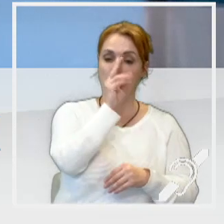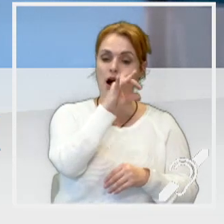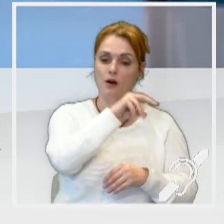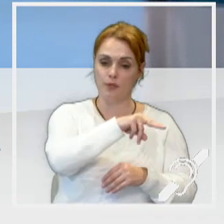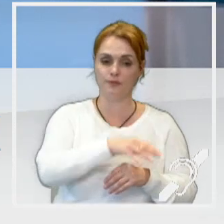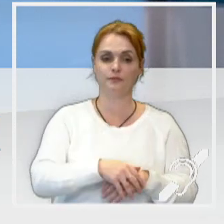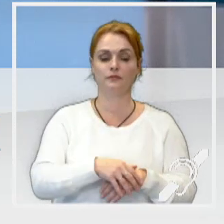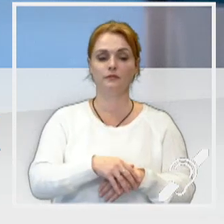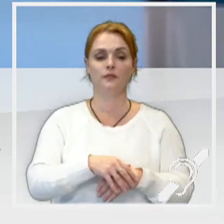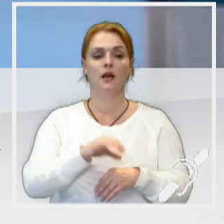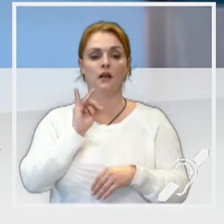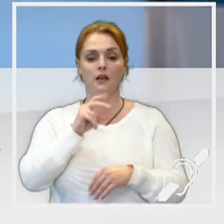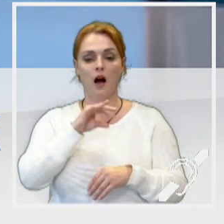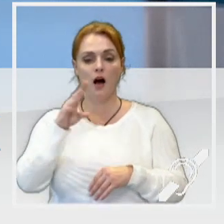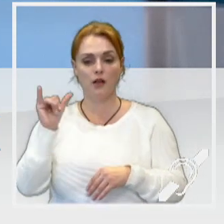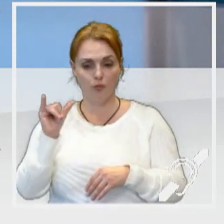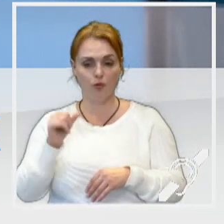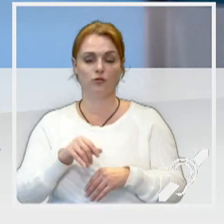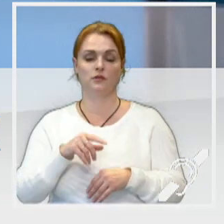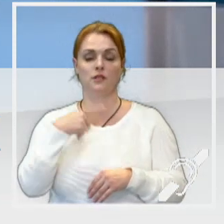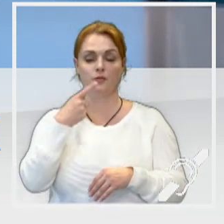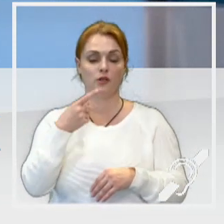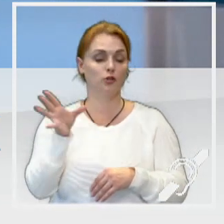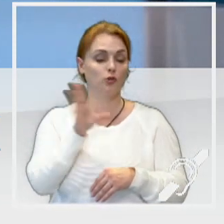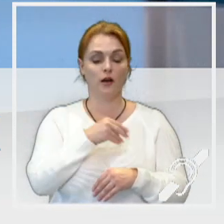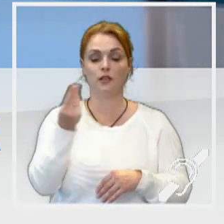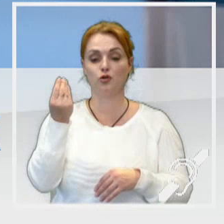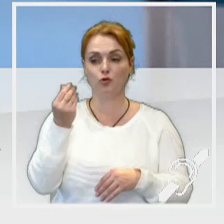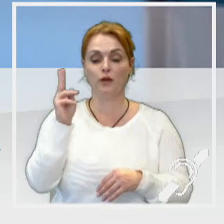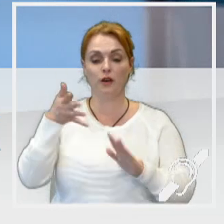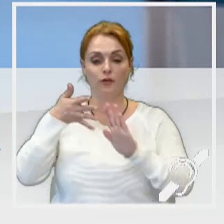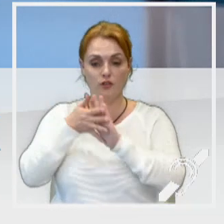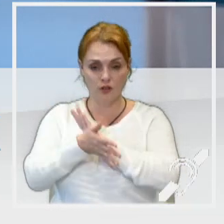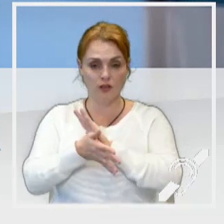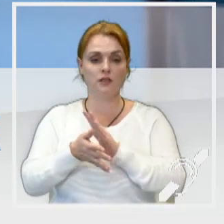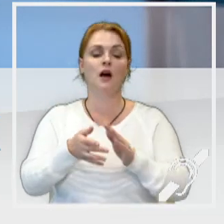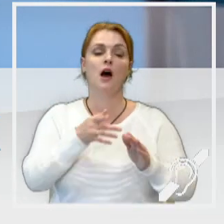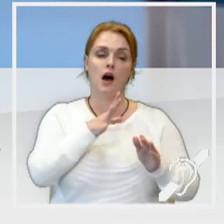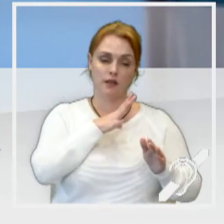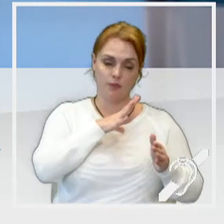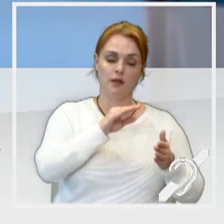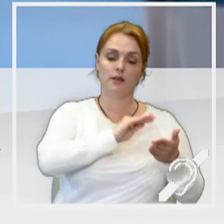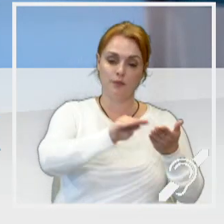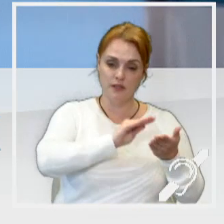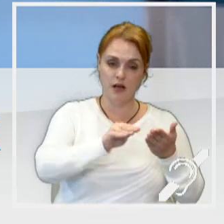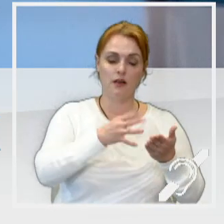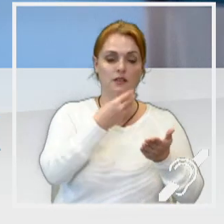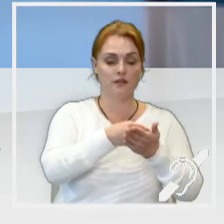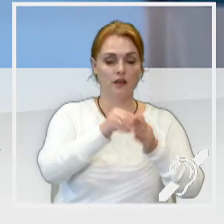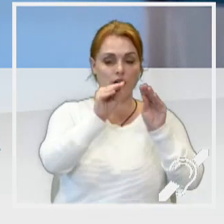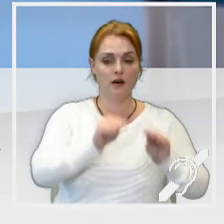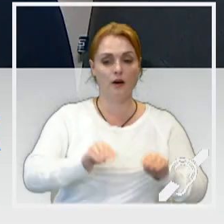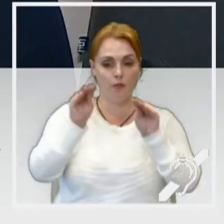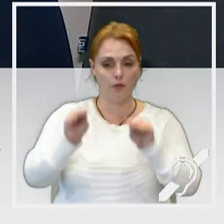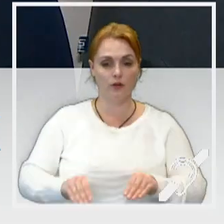socialist Adrian Albu susțin că sumele cheltuite se regăsesc în rapoartele financiare prezentate la Comisia Electorală